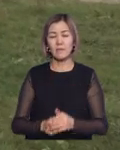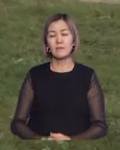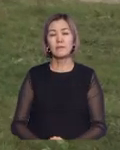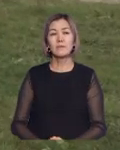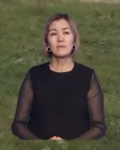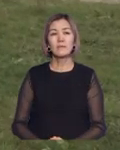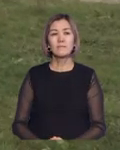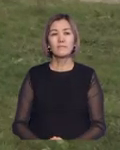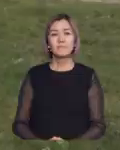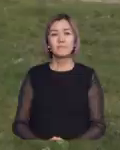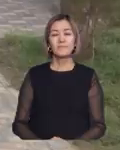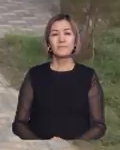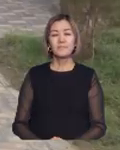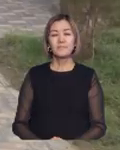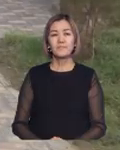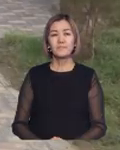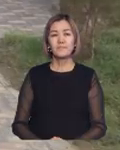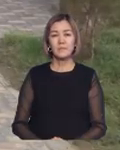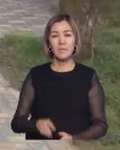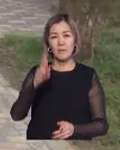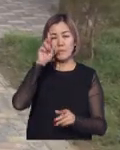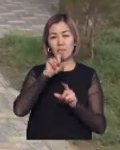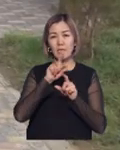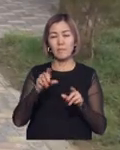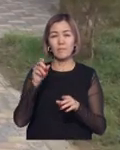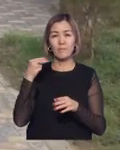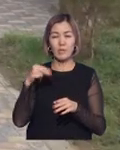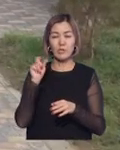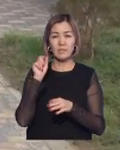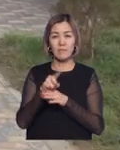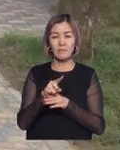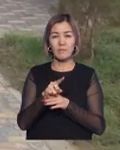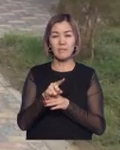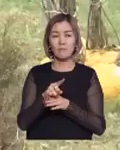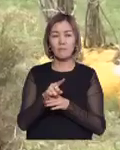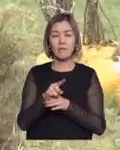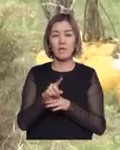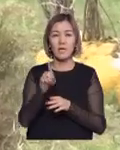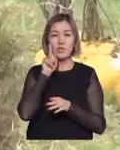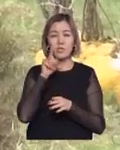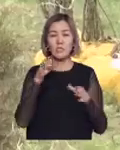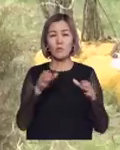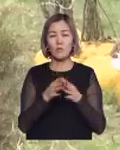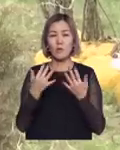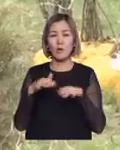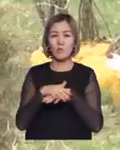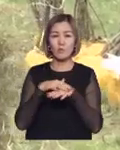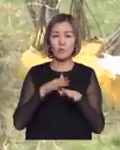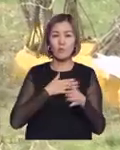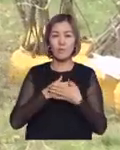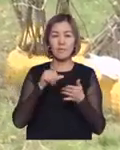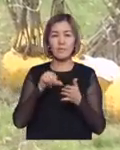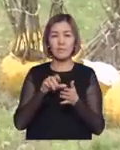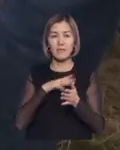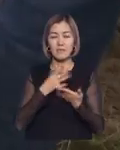шаралар қолға алынатын болады. Мемлекет басшысының тапсырысымен ұйымдастырылып отырған науқанда жастар ұйымы мен ауыл тұрғындары да белсенділік